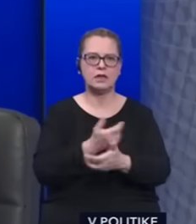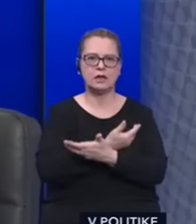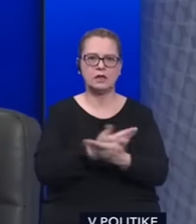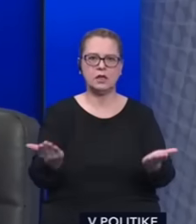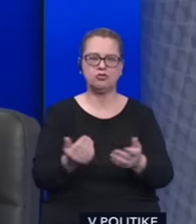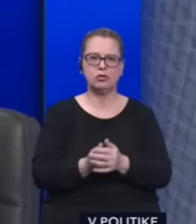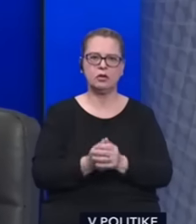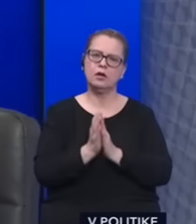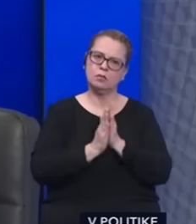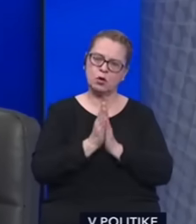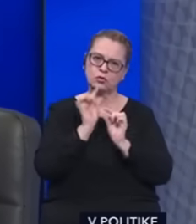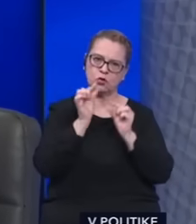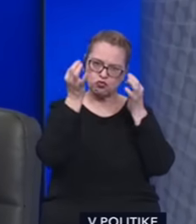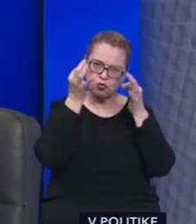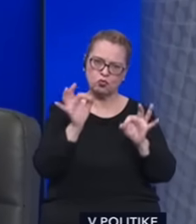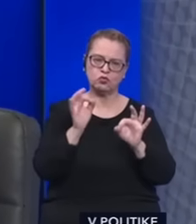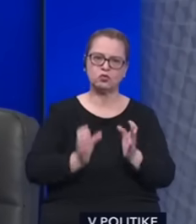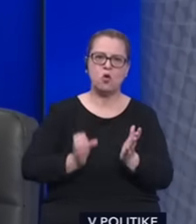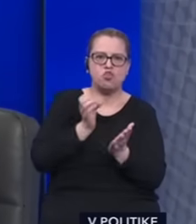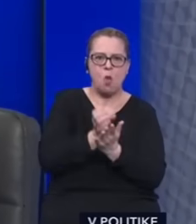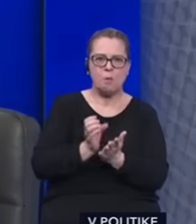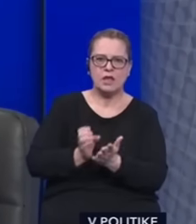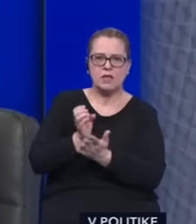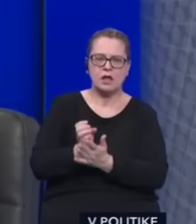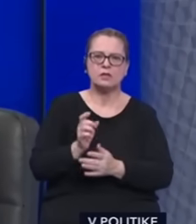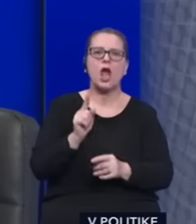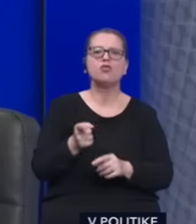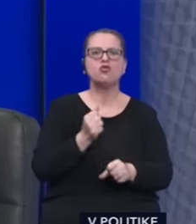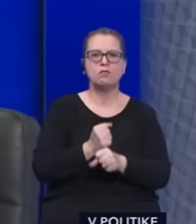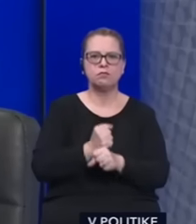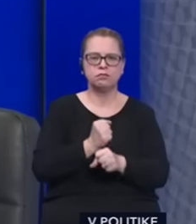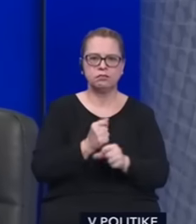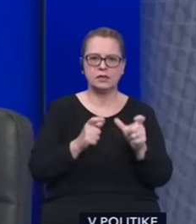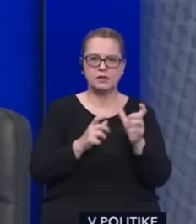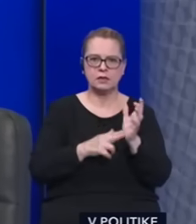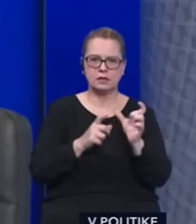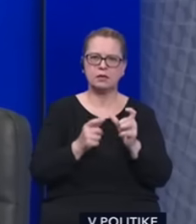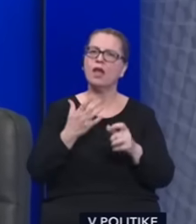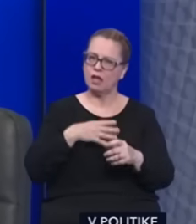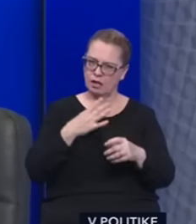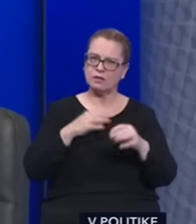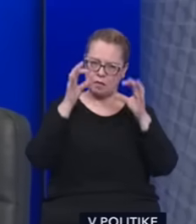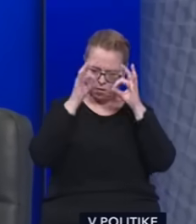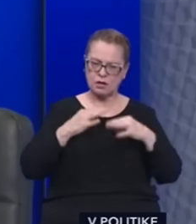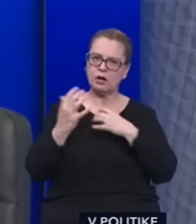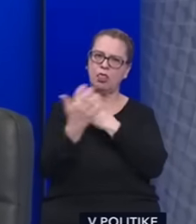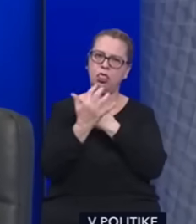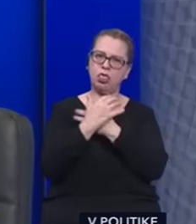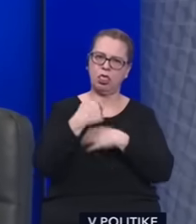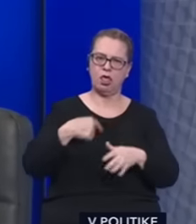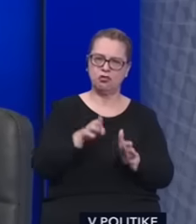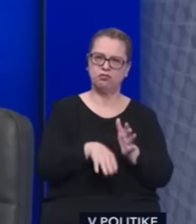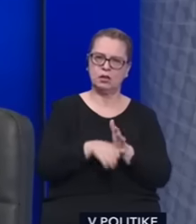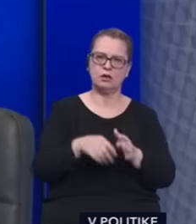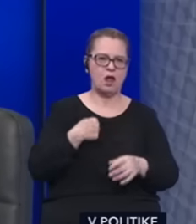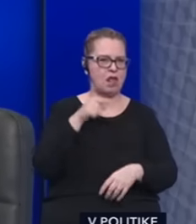Tak majte trošku úcty k tej nominácii a k tomu, čo SNS robila. Je najľahšie hádzať na špinu, pán Greling. Ale ja si nedovolím